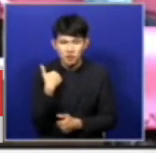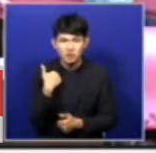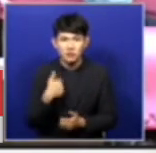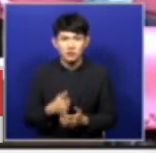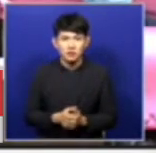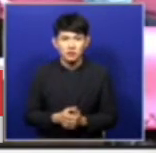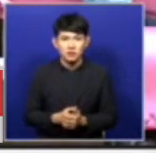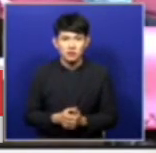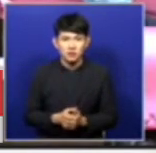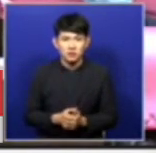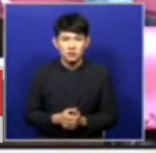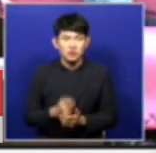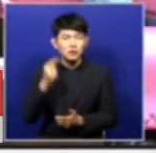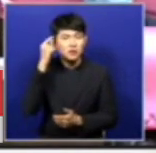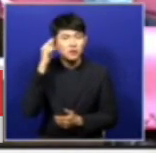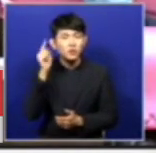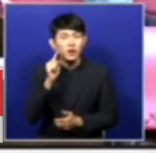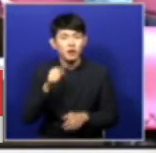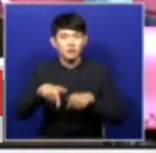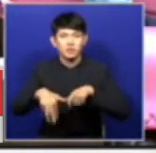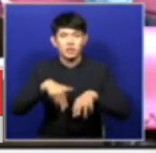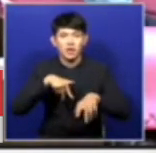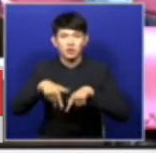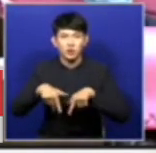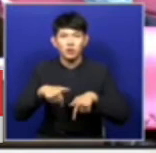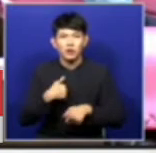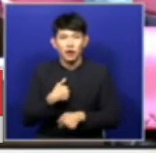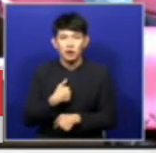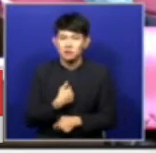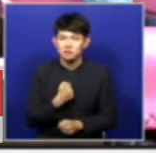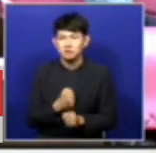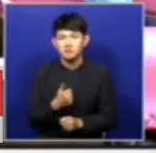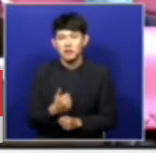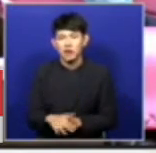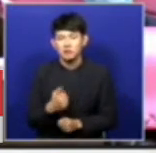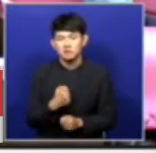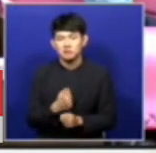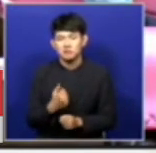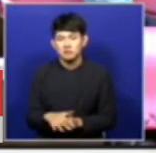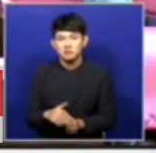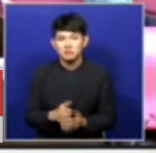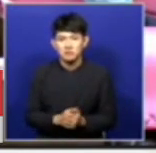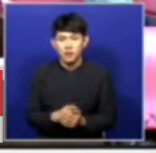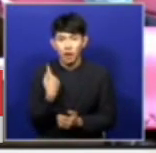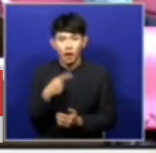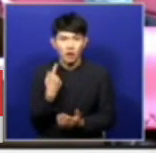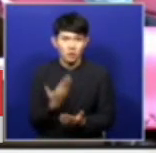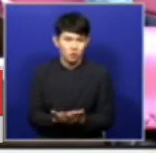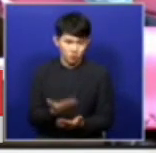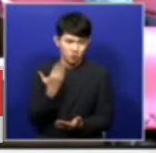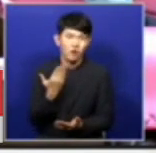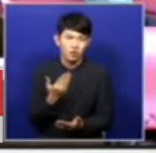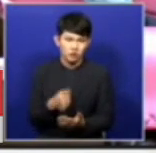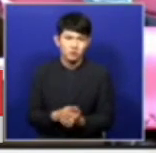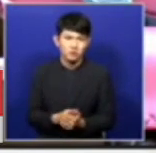ซึ่งเชื่อว่าพี่น้องประชาชนชาวบ้านไม่มีความสามารถหรอกครับมีแต่คนมีเงินเท่านั้น